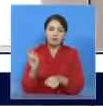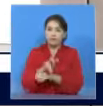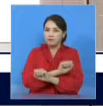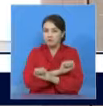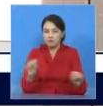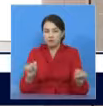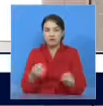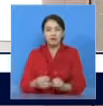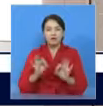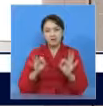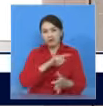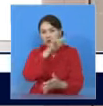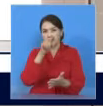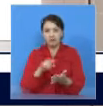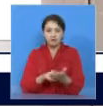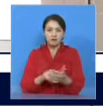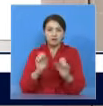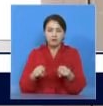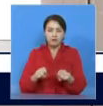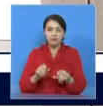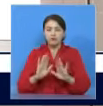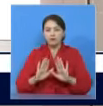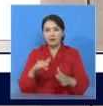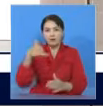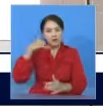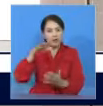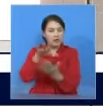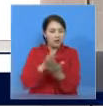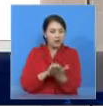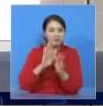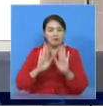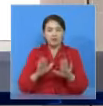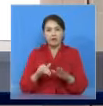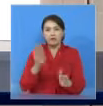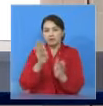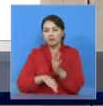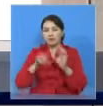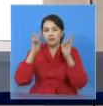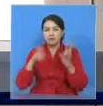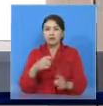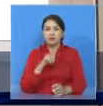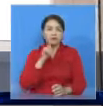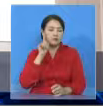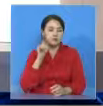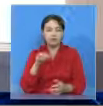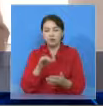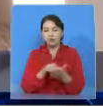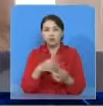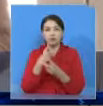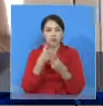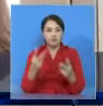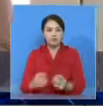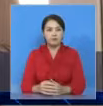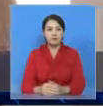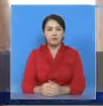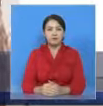пришли по конкретным вопросам, зайти могут лишь по приложению Ашах и только по безопасному зеленому коду. Проверим.